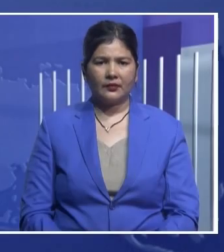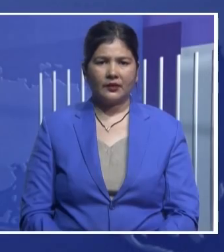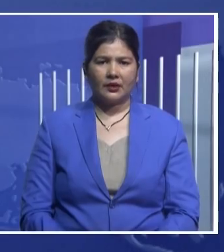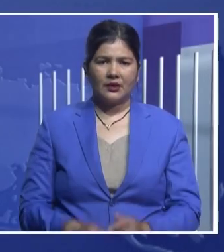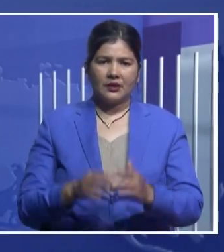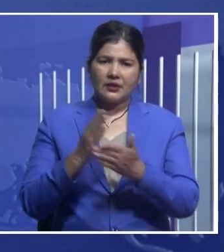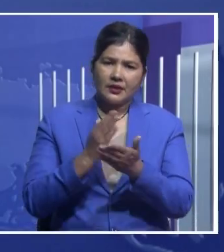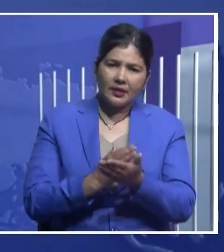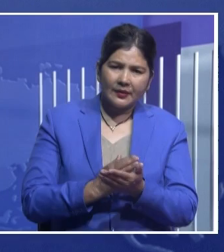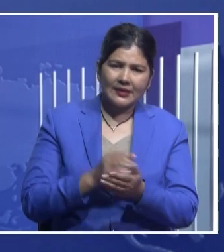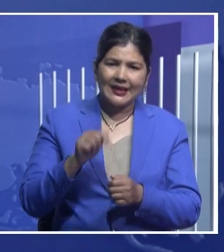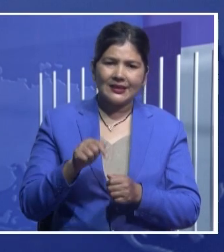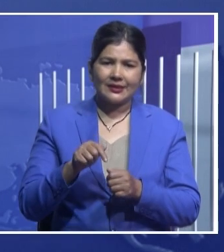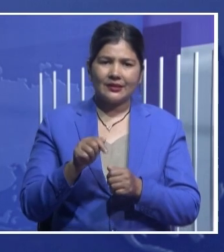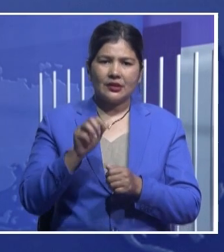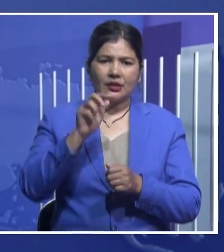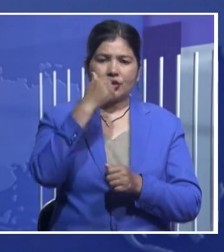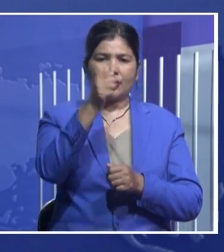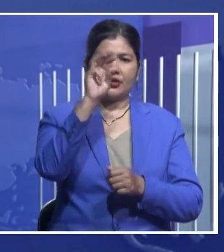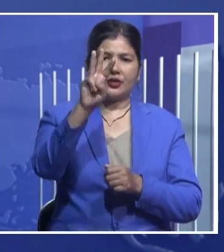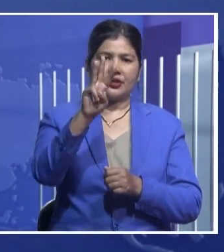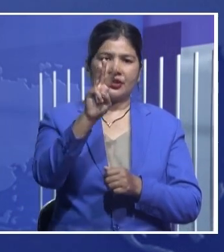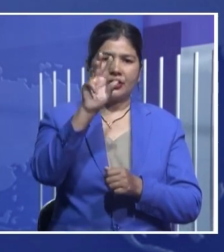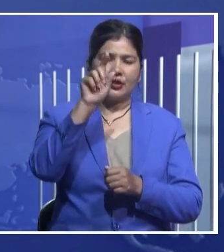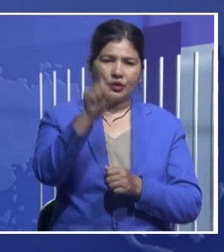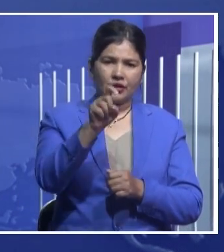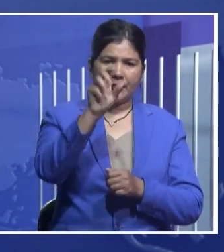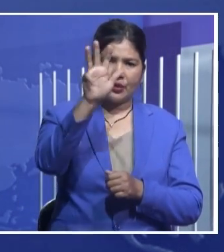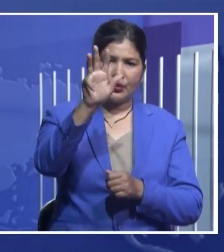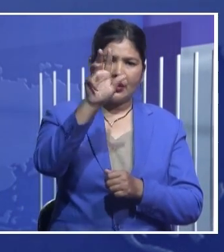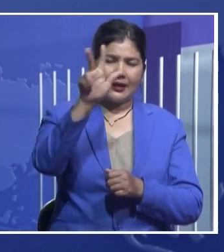शेयर बजार परिसूचक निप्से आज 63.98 अंकले घटेर